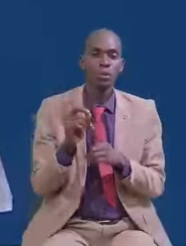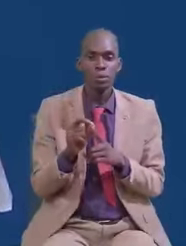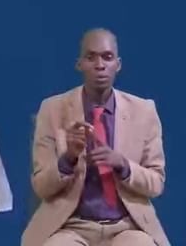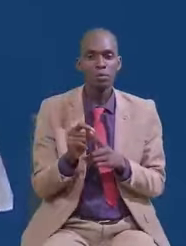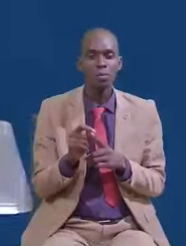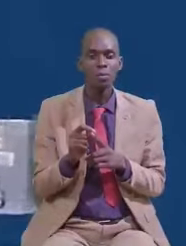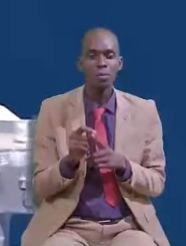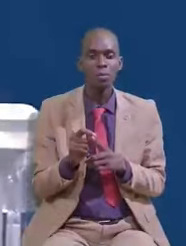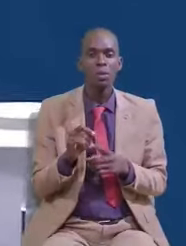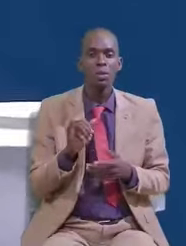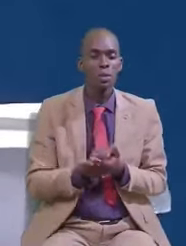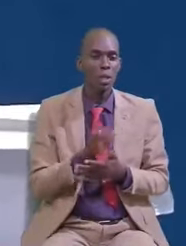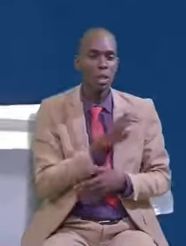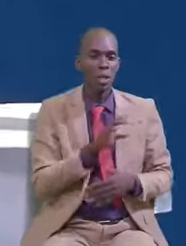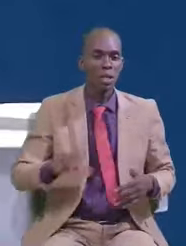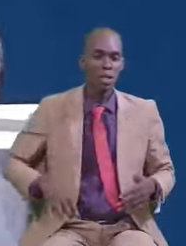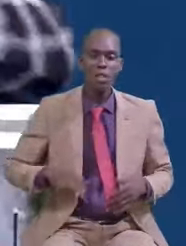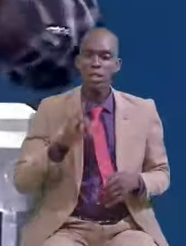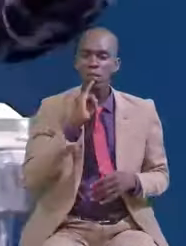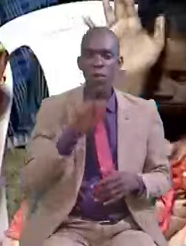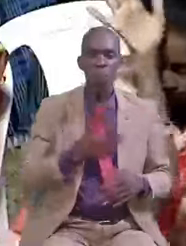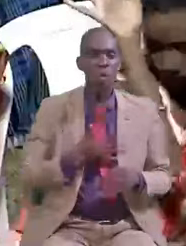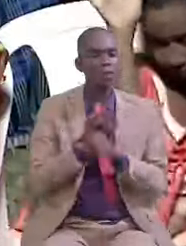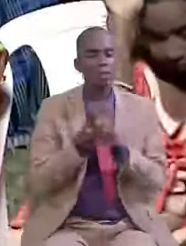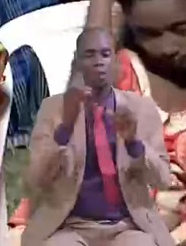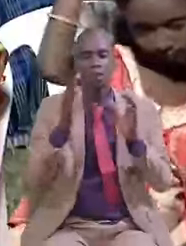Christ est mon sauveur. Levez la main là.